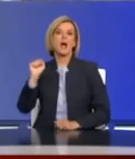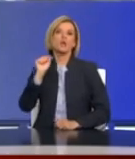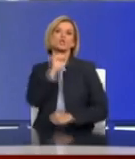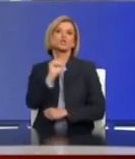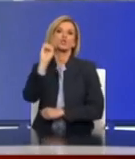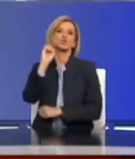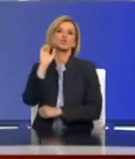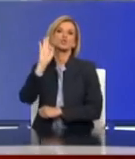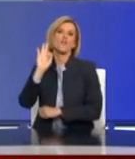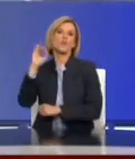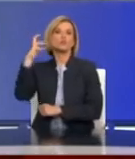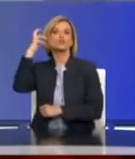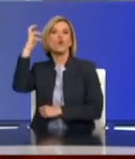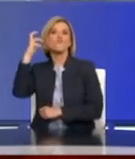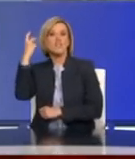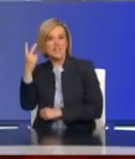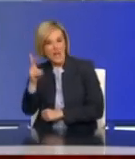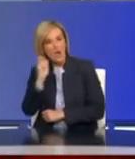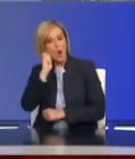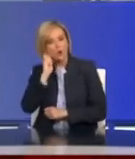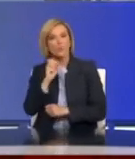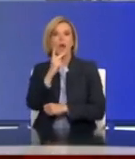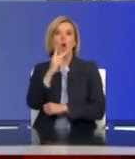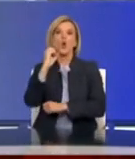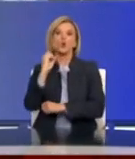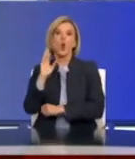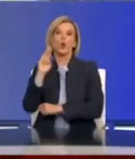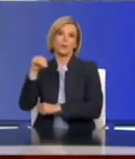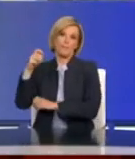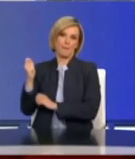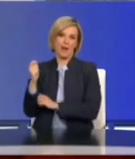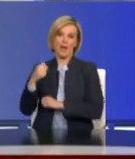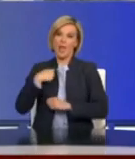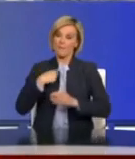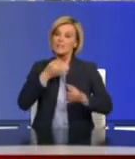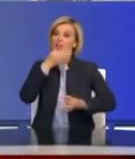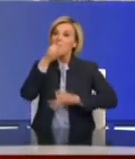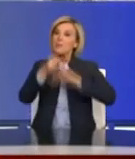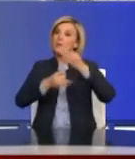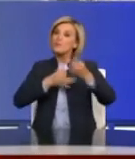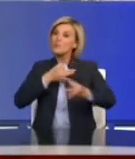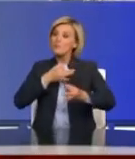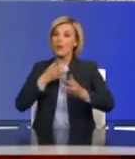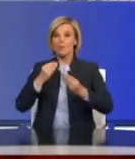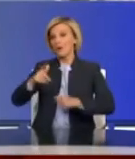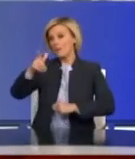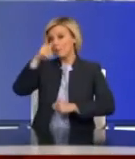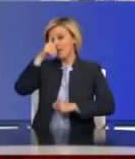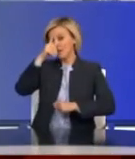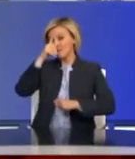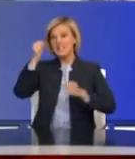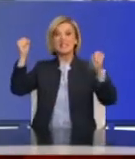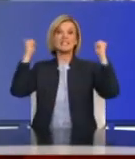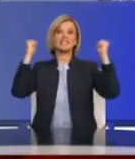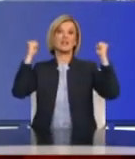θα περιγράψουμε, θα μοιραστούμε και περήφανα θα φωνάξουμε «Ζήτω η Ελλάς». Καλημέρα Νίκο, χρόνια